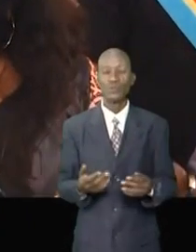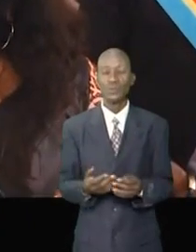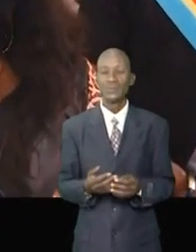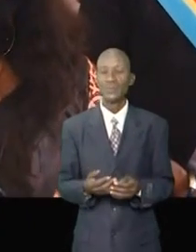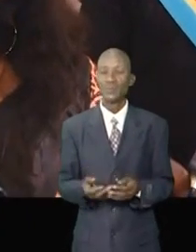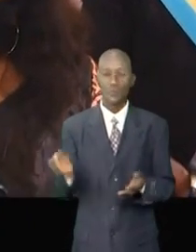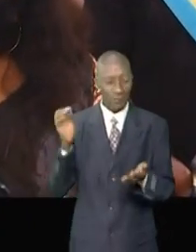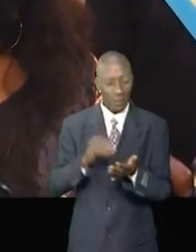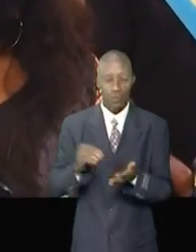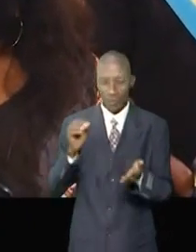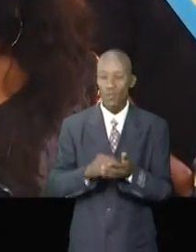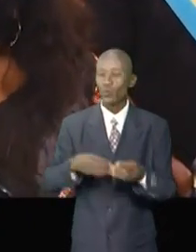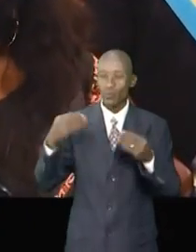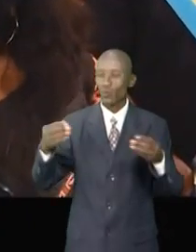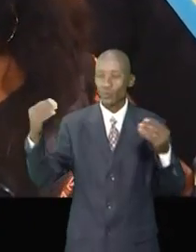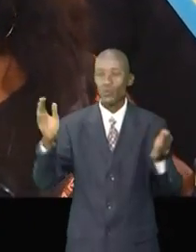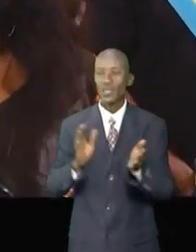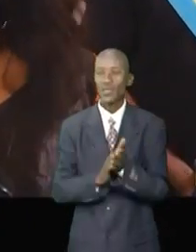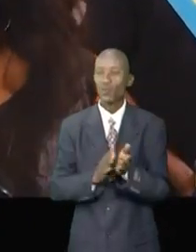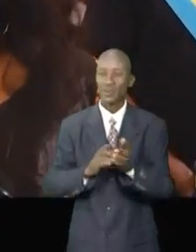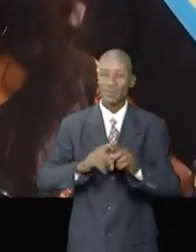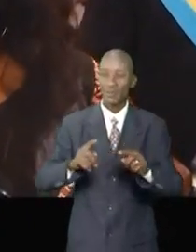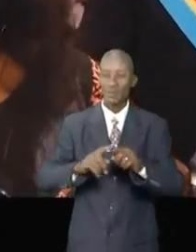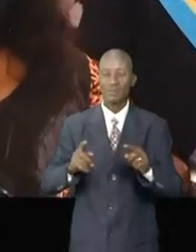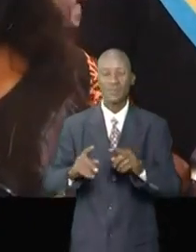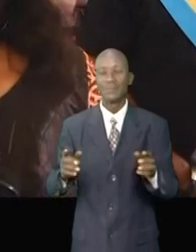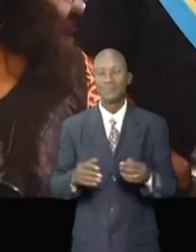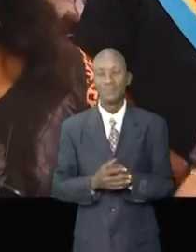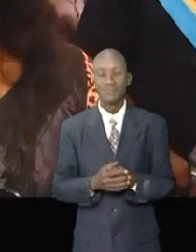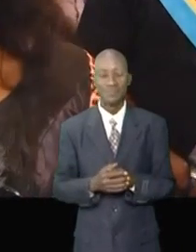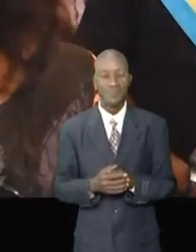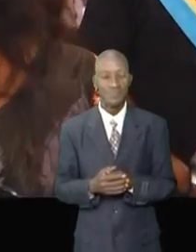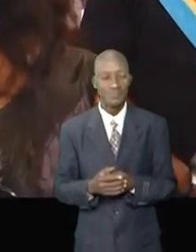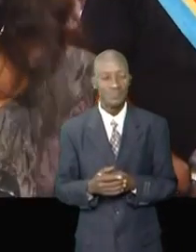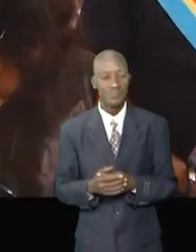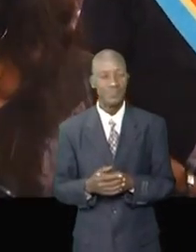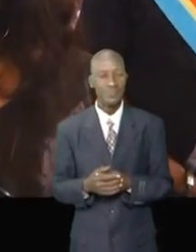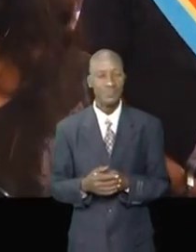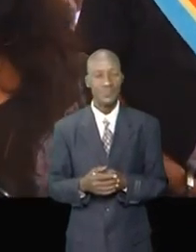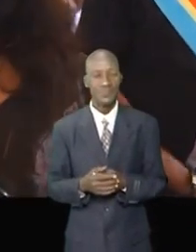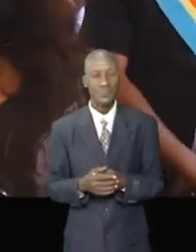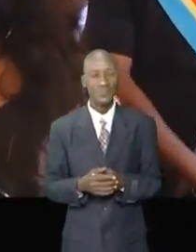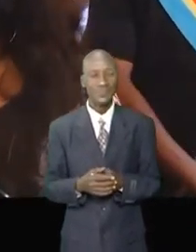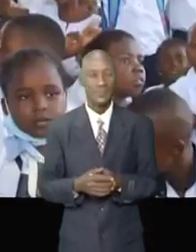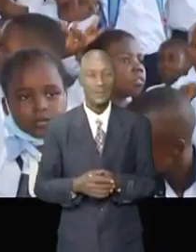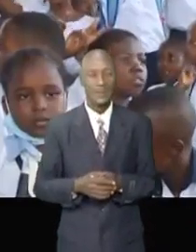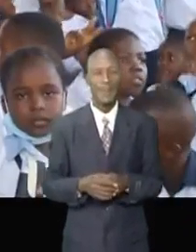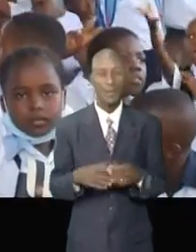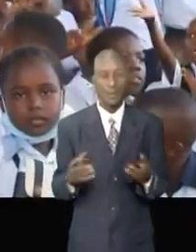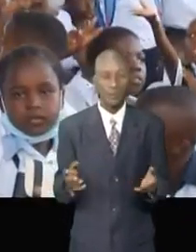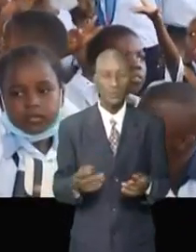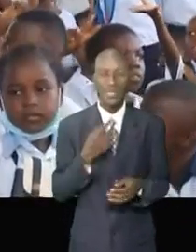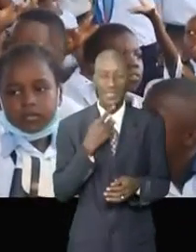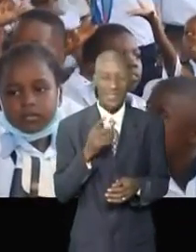élèves doivent étudier dans des conditions qui sont décentes. Getty Mpanpanou n'entend donc pas s'arrêter là. À travers la